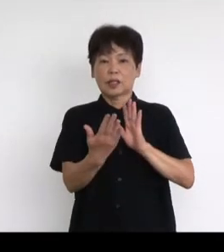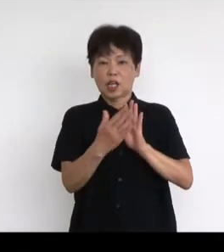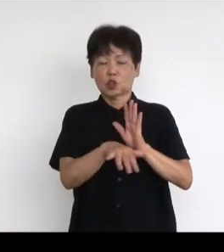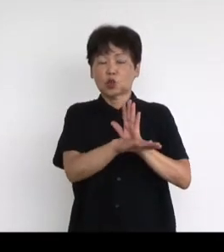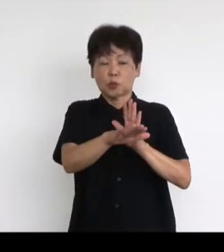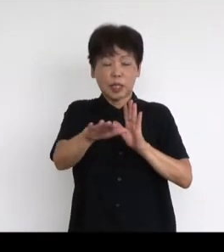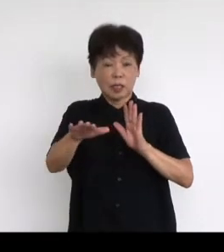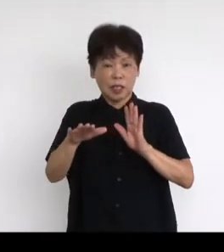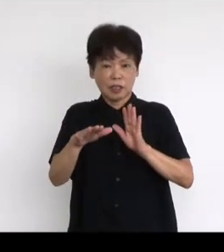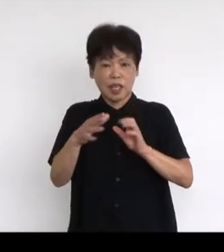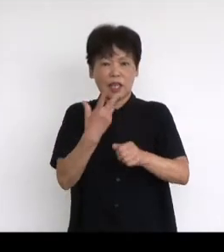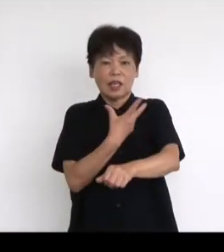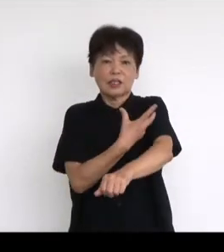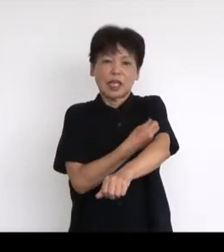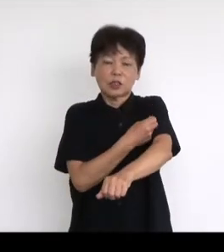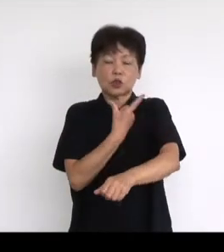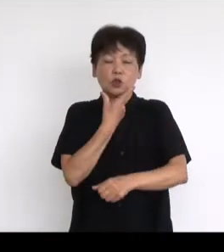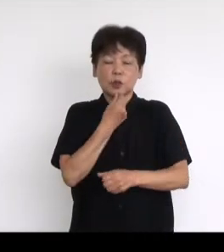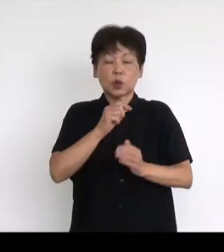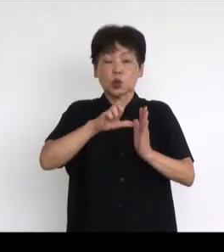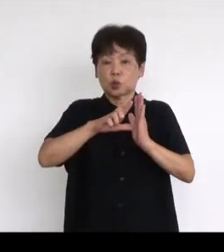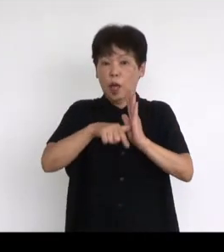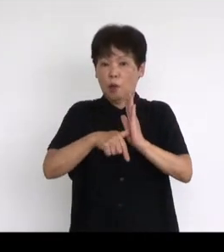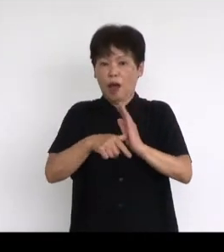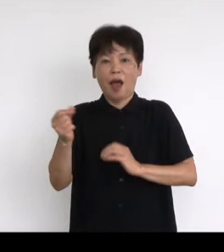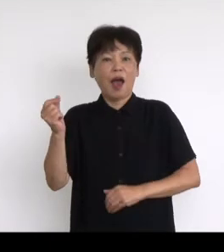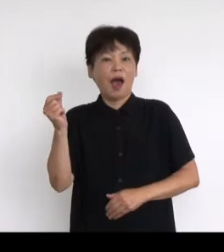を希望する場合は早め